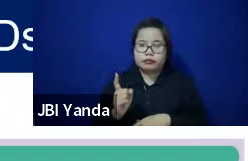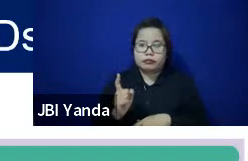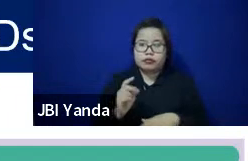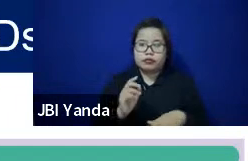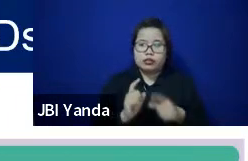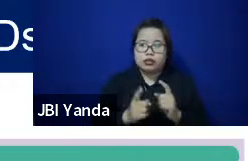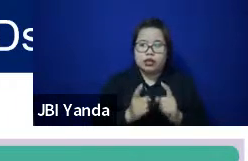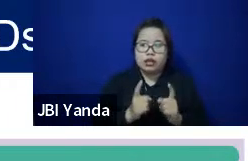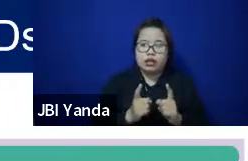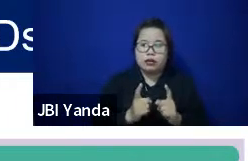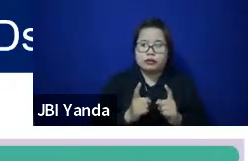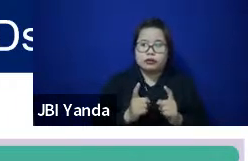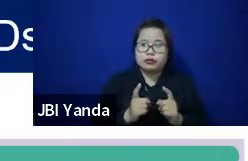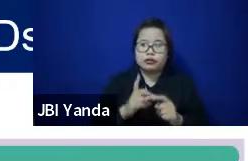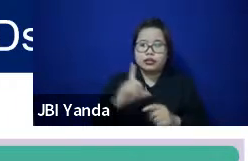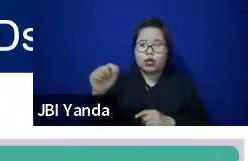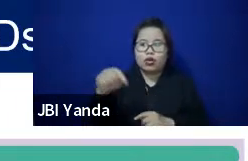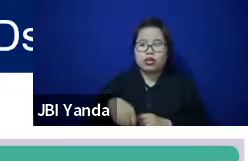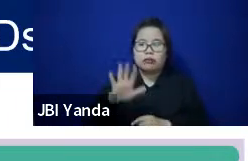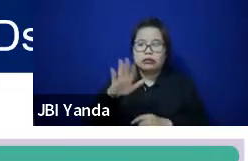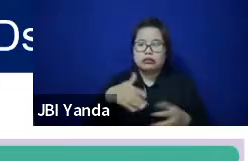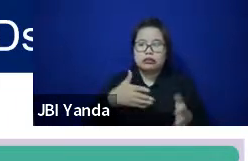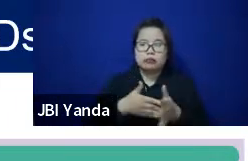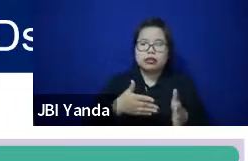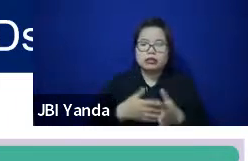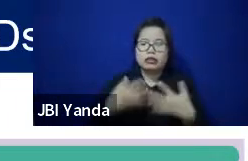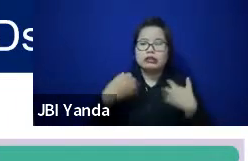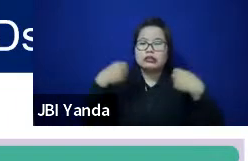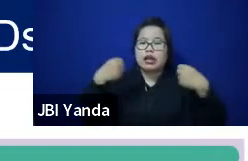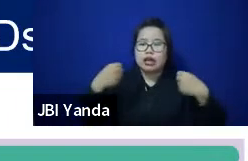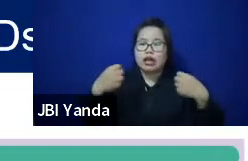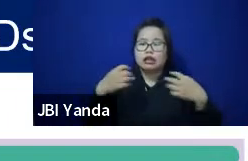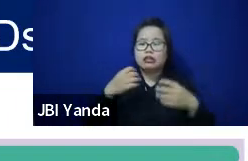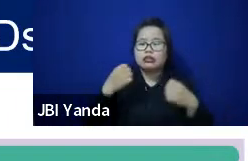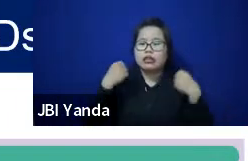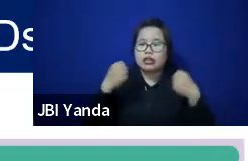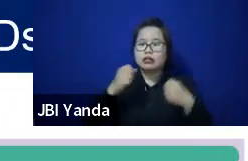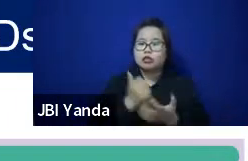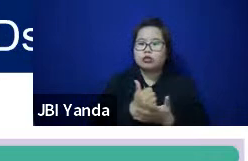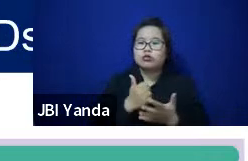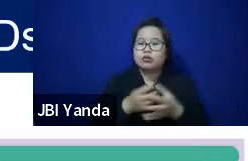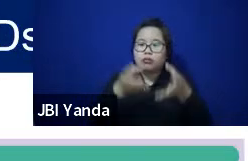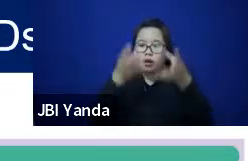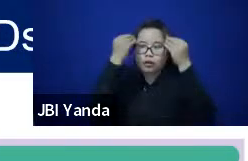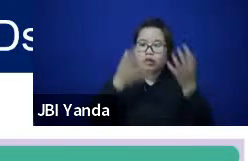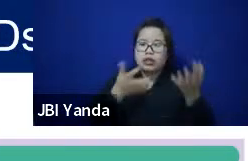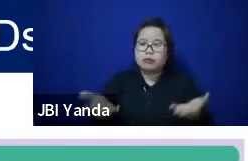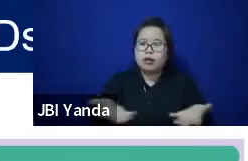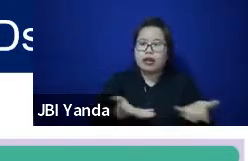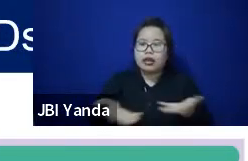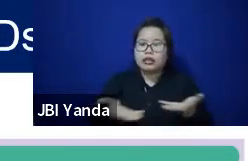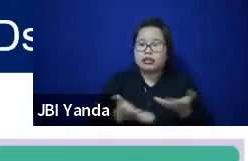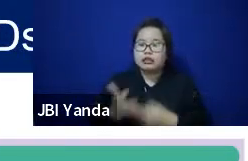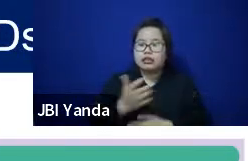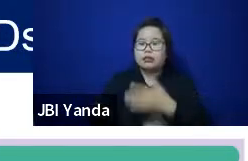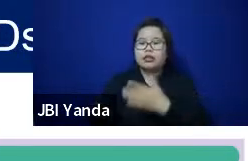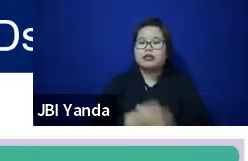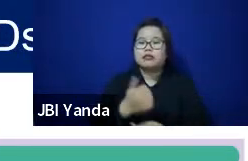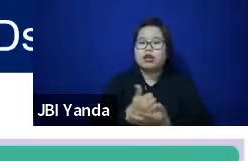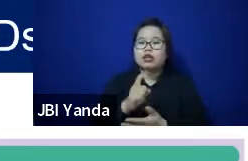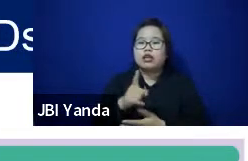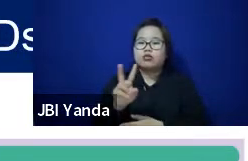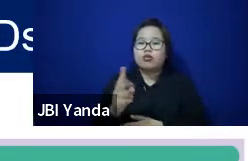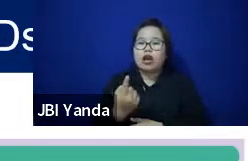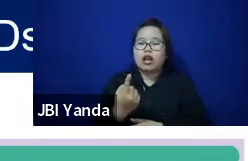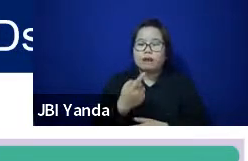ini masih sangat terbatas ya tenaga kesehatan yang betul-betul memahami bagaimana melayani disabilitas. Ya, ada 2 hal, yang